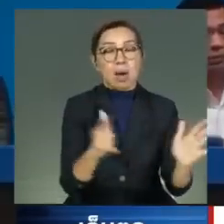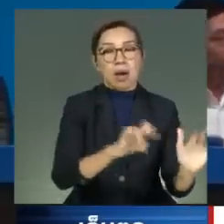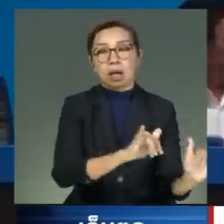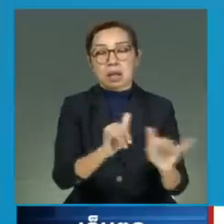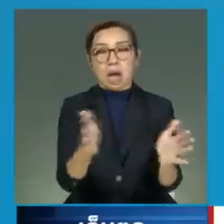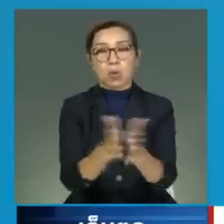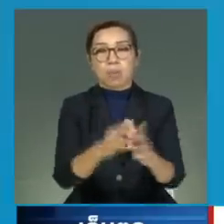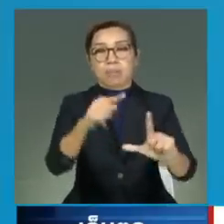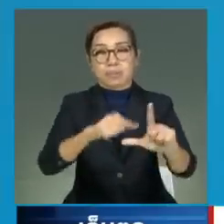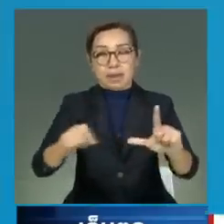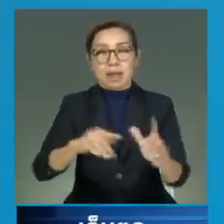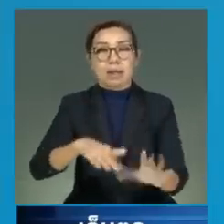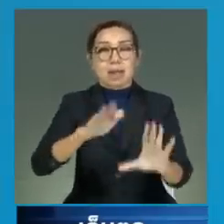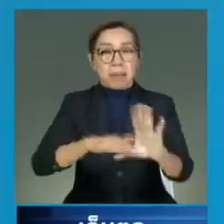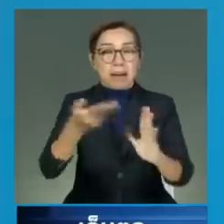พรรค